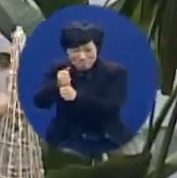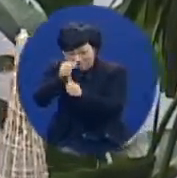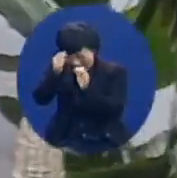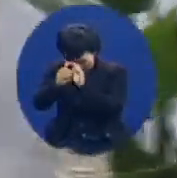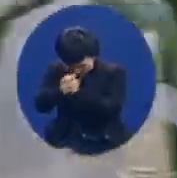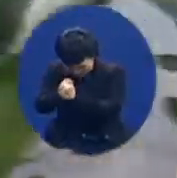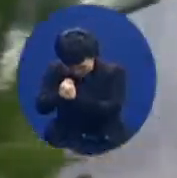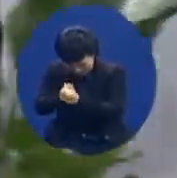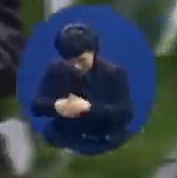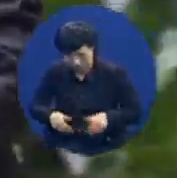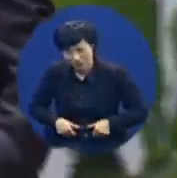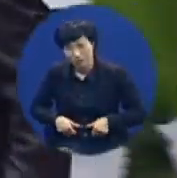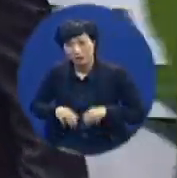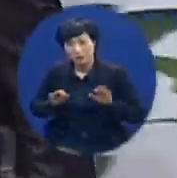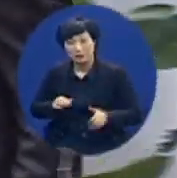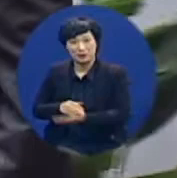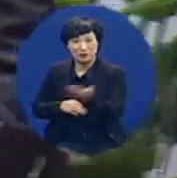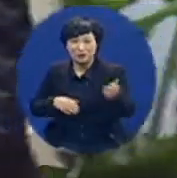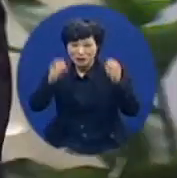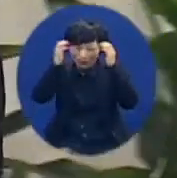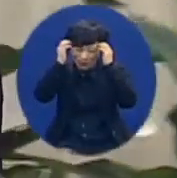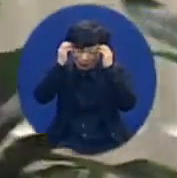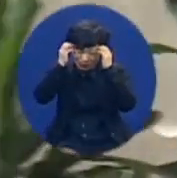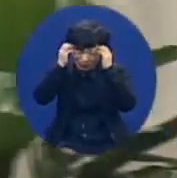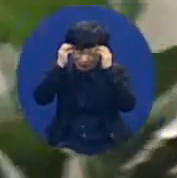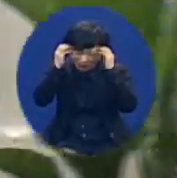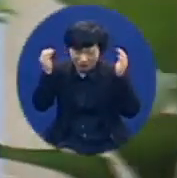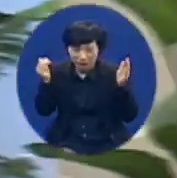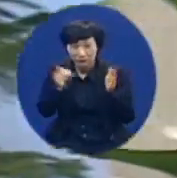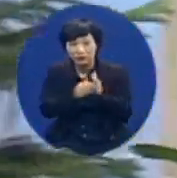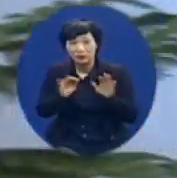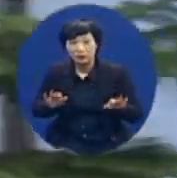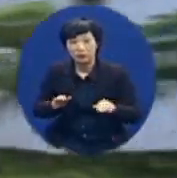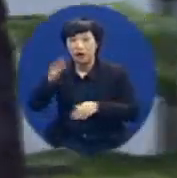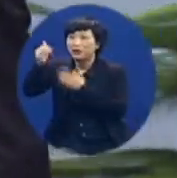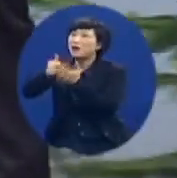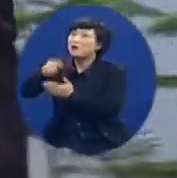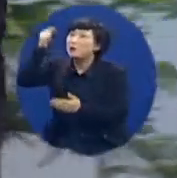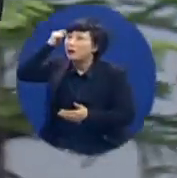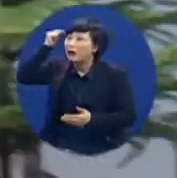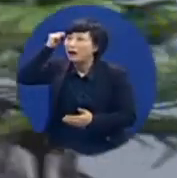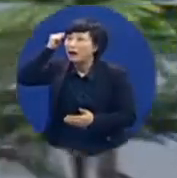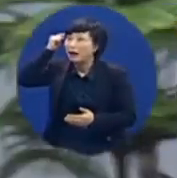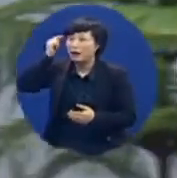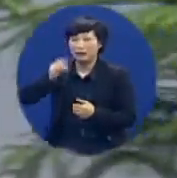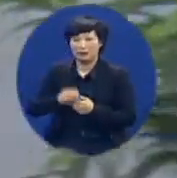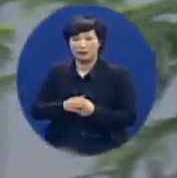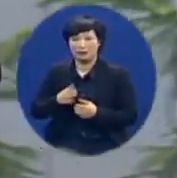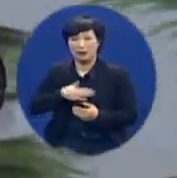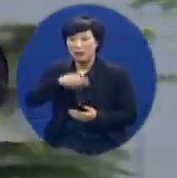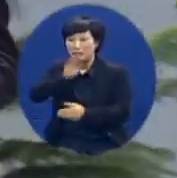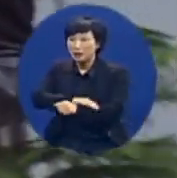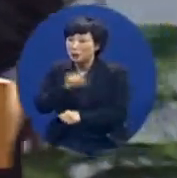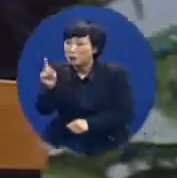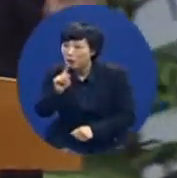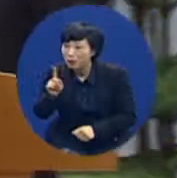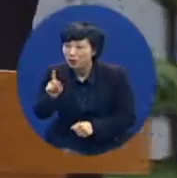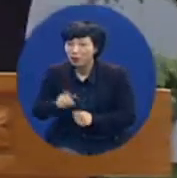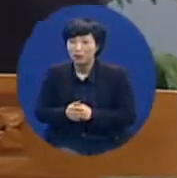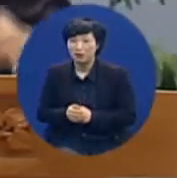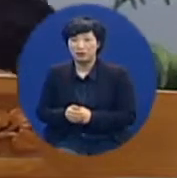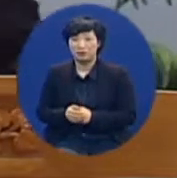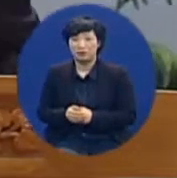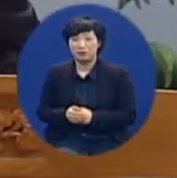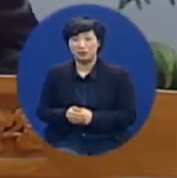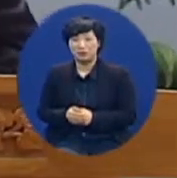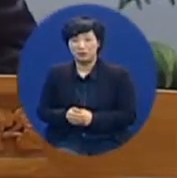아멘 사람들은 고통 당하면 하나님이 계시면 이럴 수가 있냐고 내가 못 길래